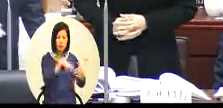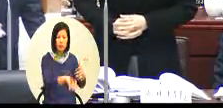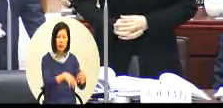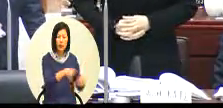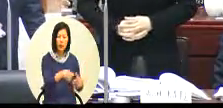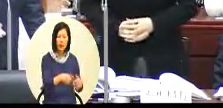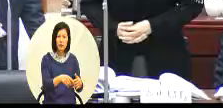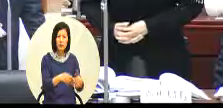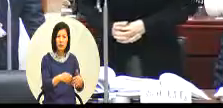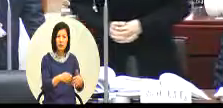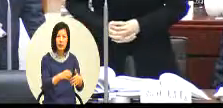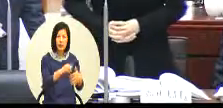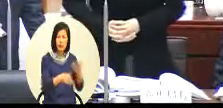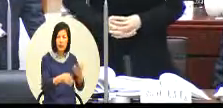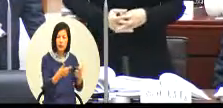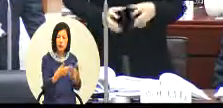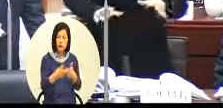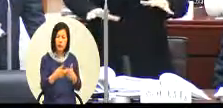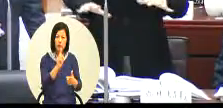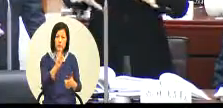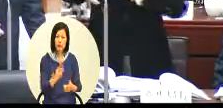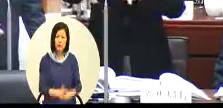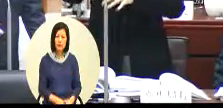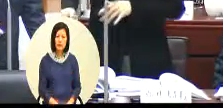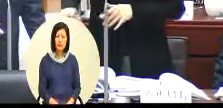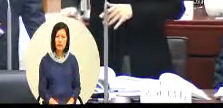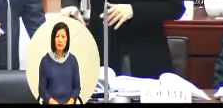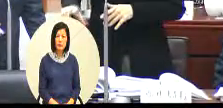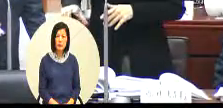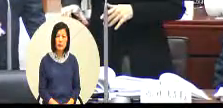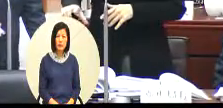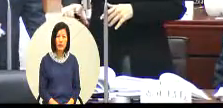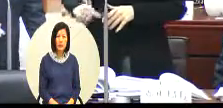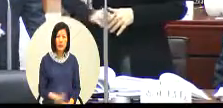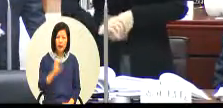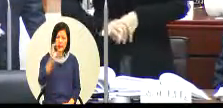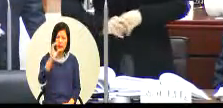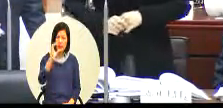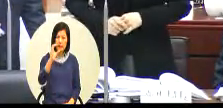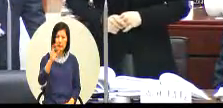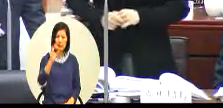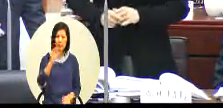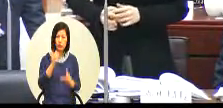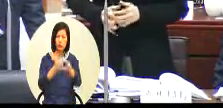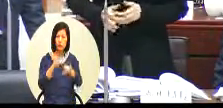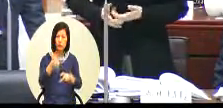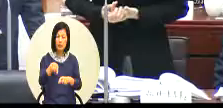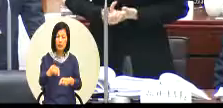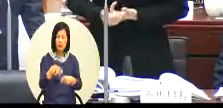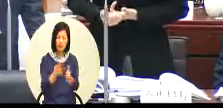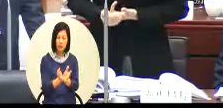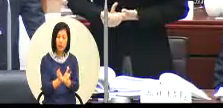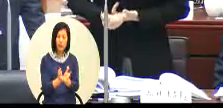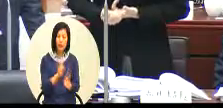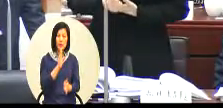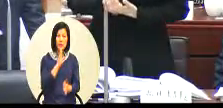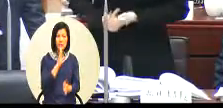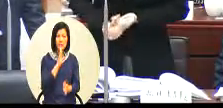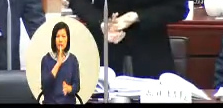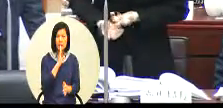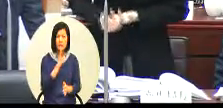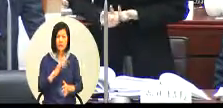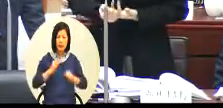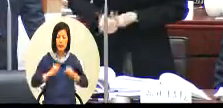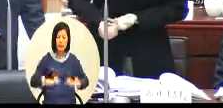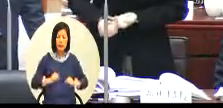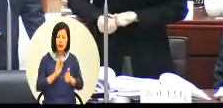备什么？ 您是说那个 C 嘛？哈， 对呀。 C 我们这个部分会有健康